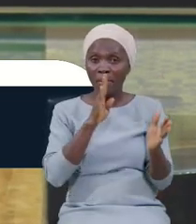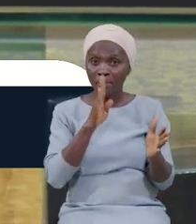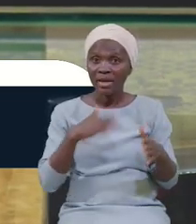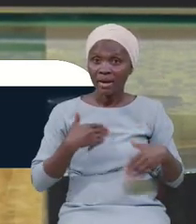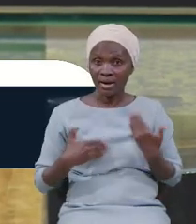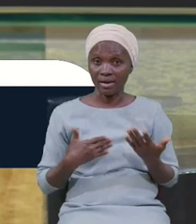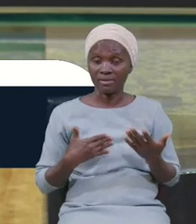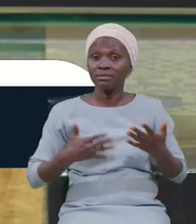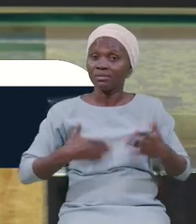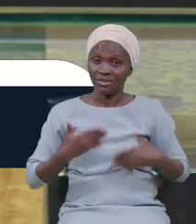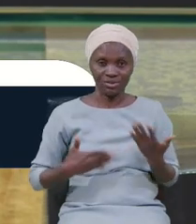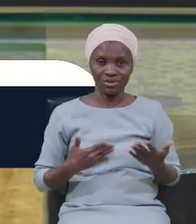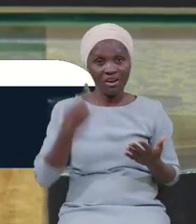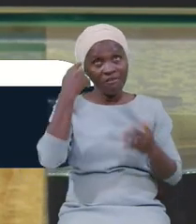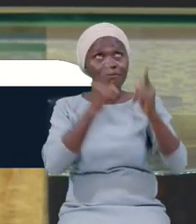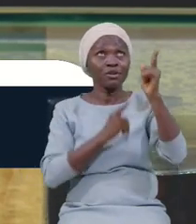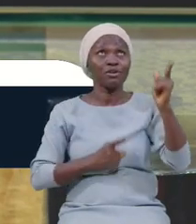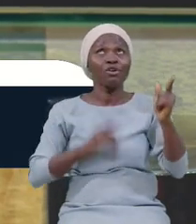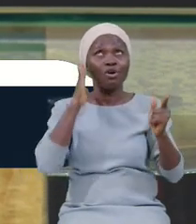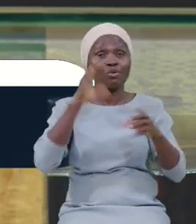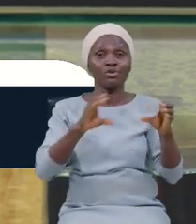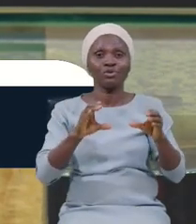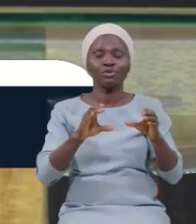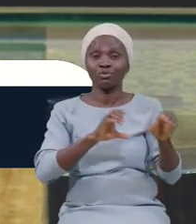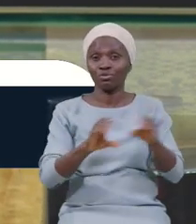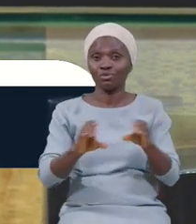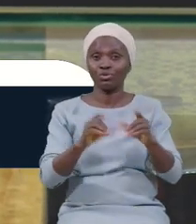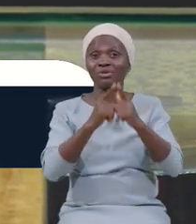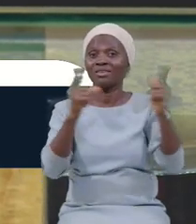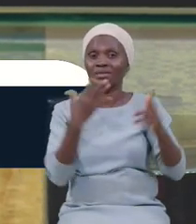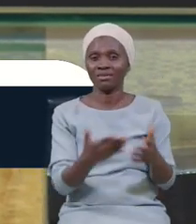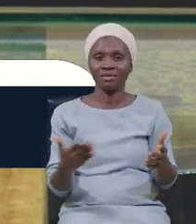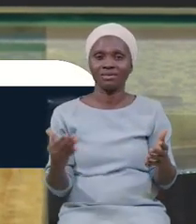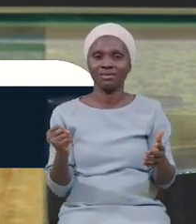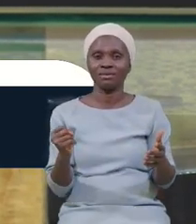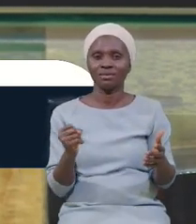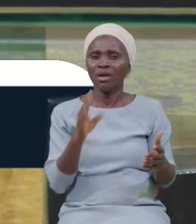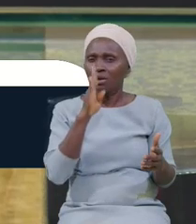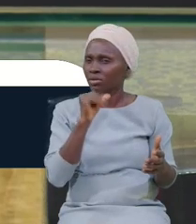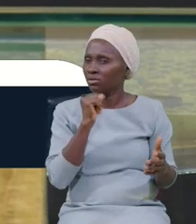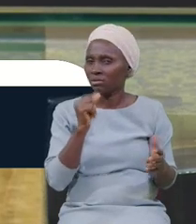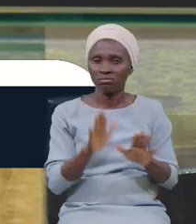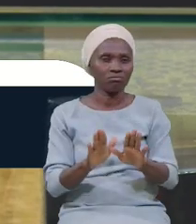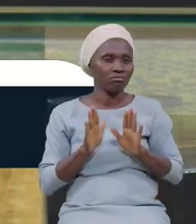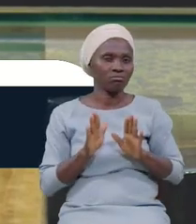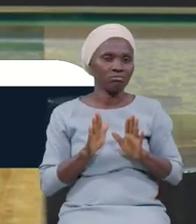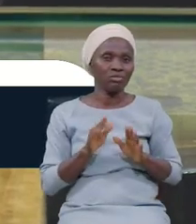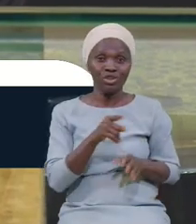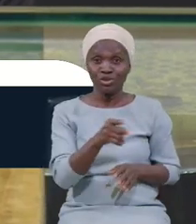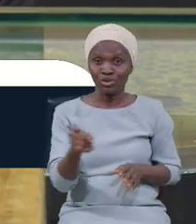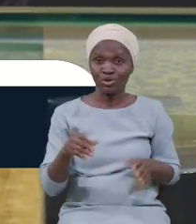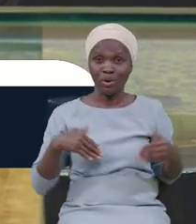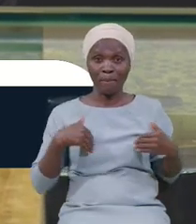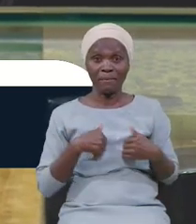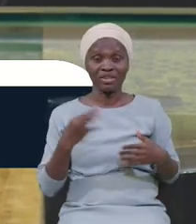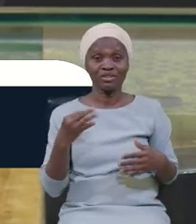et réjouis-toi, car l'Éternel fait de grandes choses. Bêtes des champs, ne craignez pas, car les